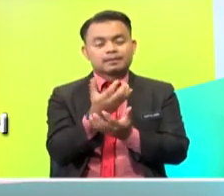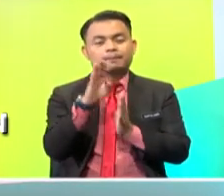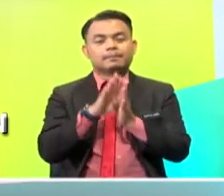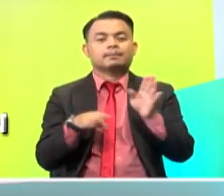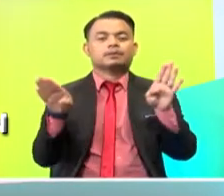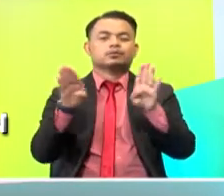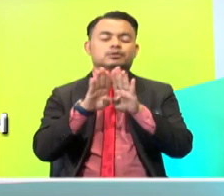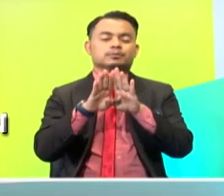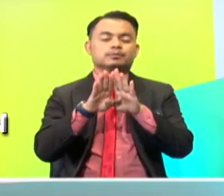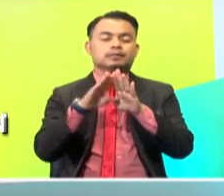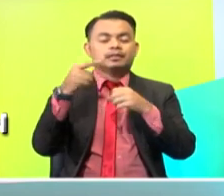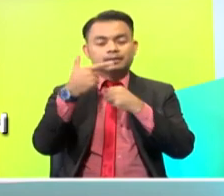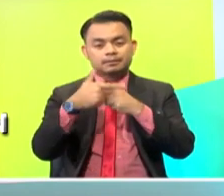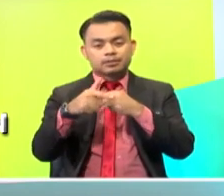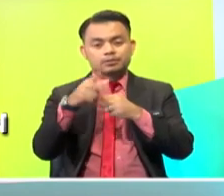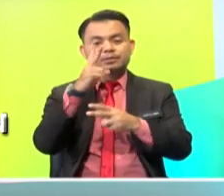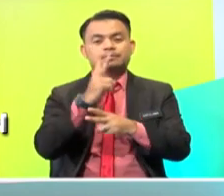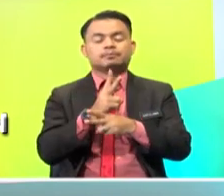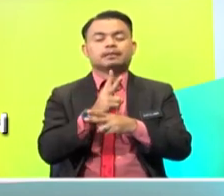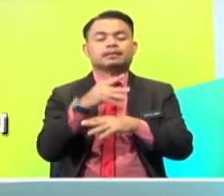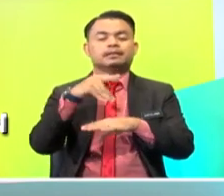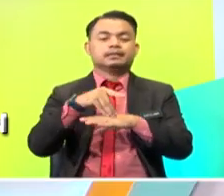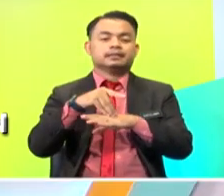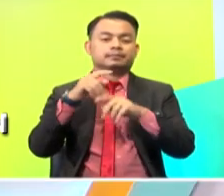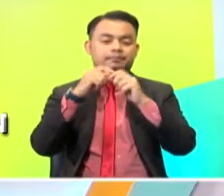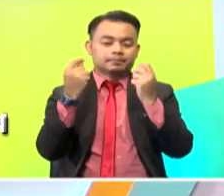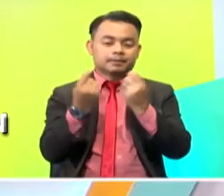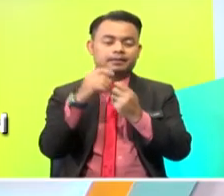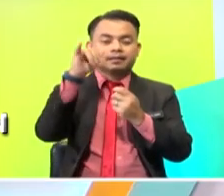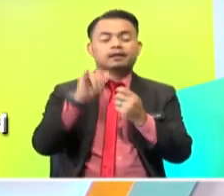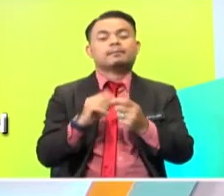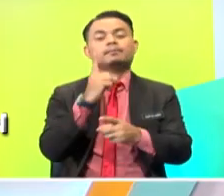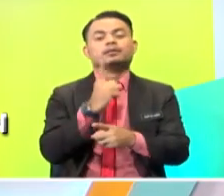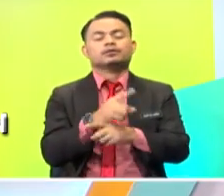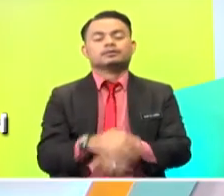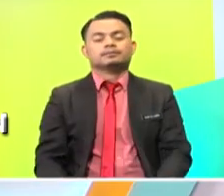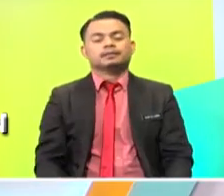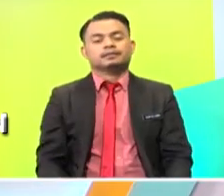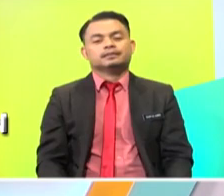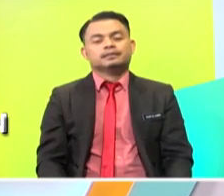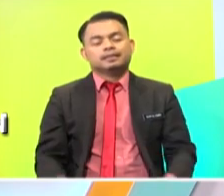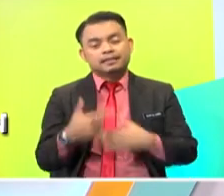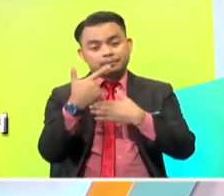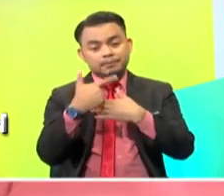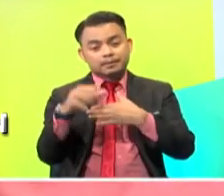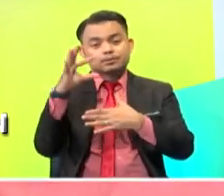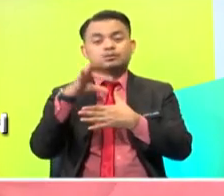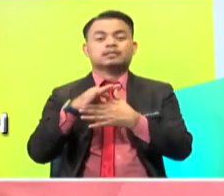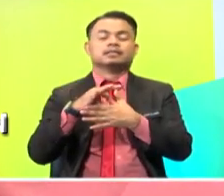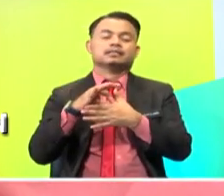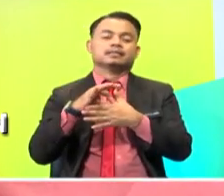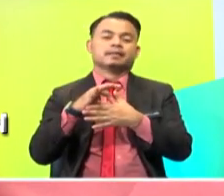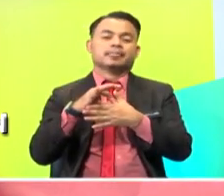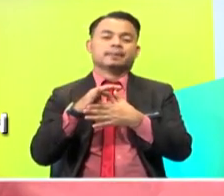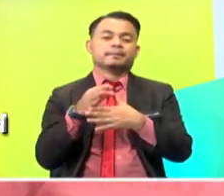Simpan di tempat yang betul yang betul kemudian daging Ashley Pada daging ikan